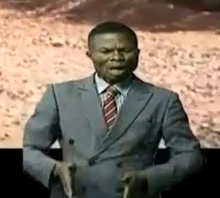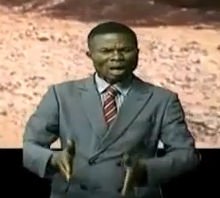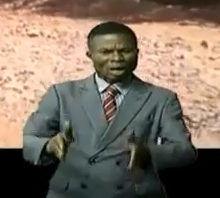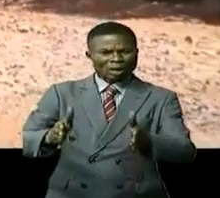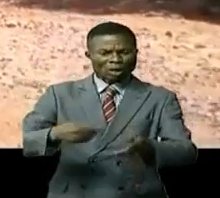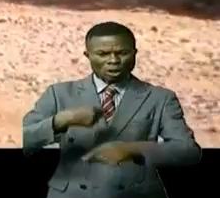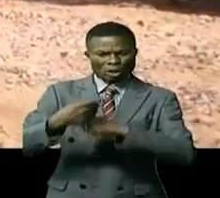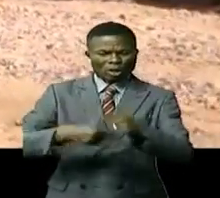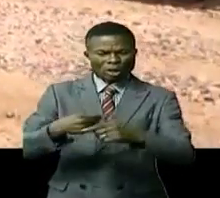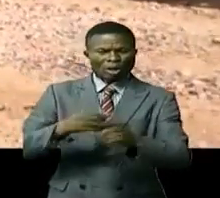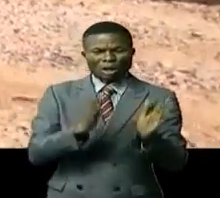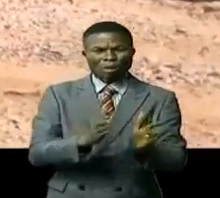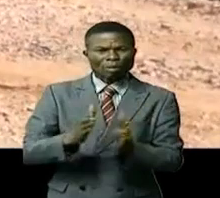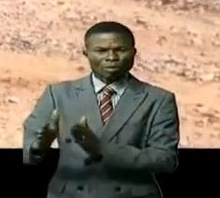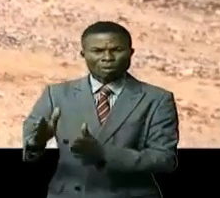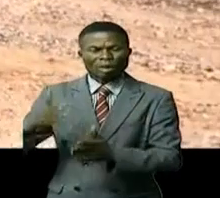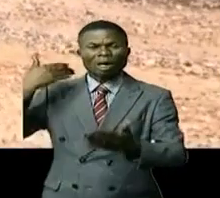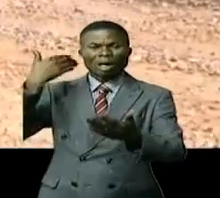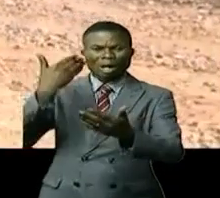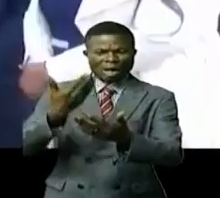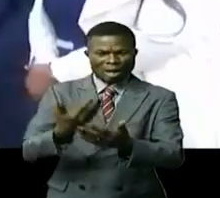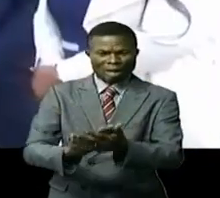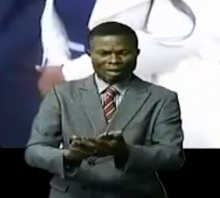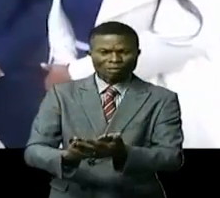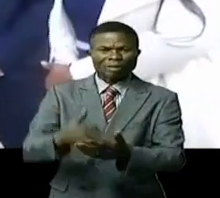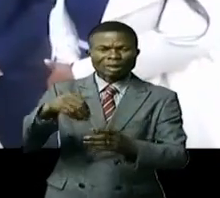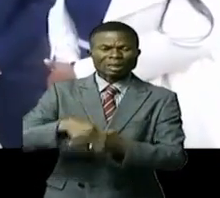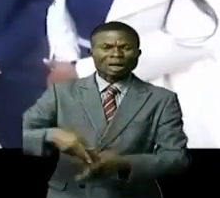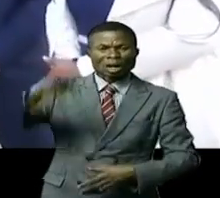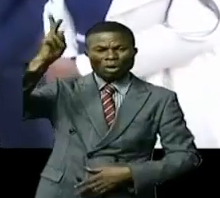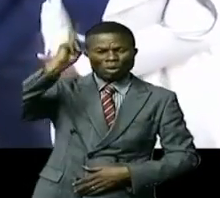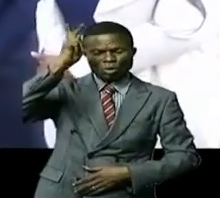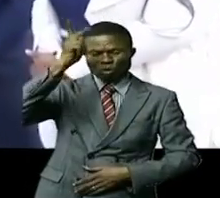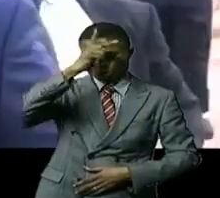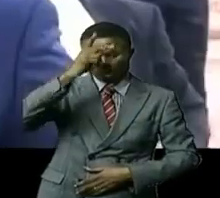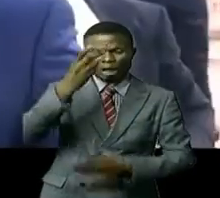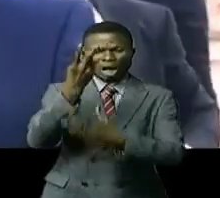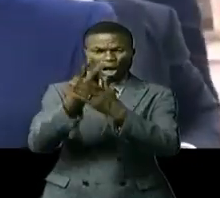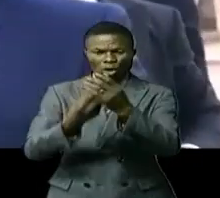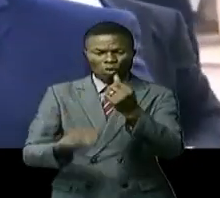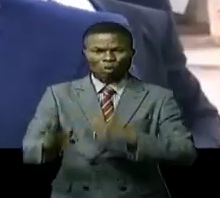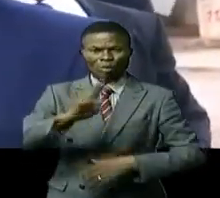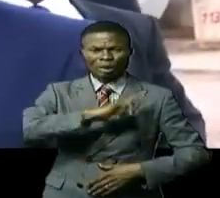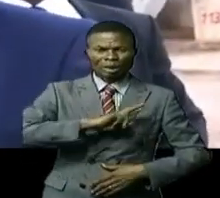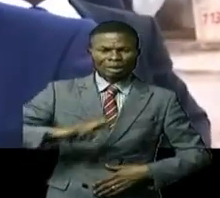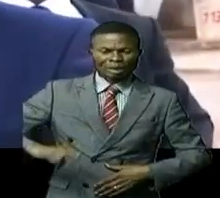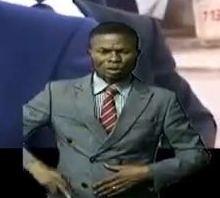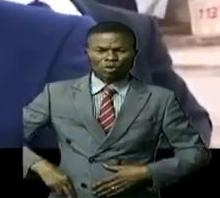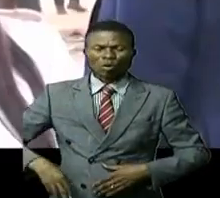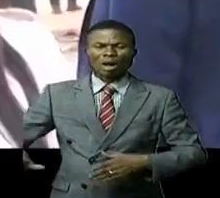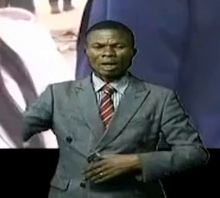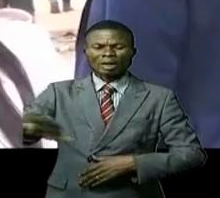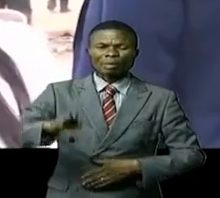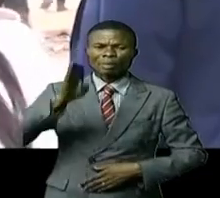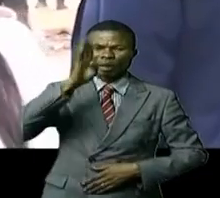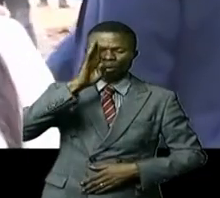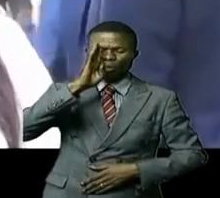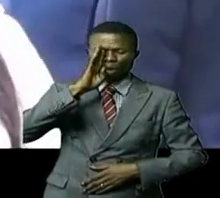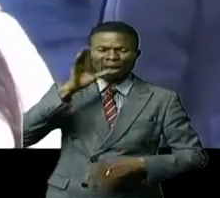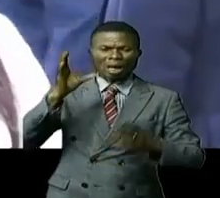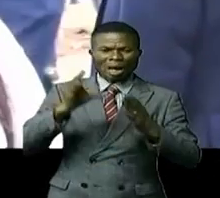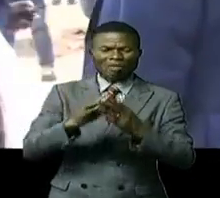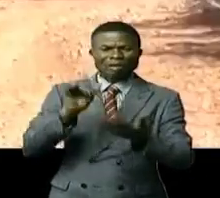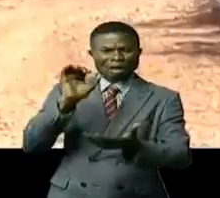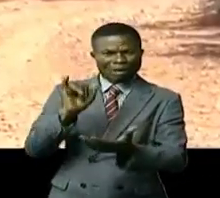des préparatifs de l'arrivée dans le Haut-Katanga du couple royal belge. Accompagné de son vice-gouverneur et de la maire intérimaire de